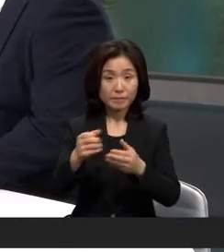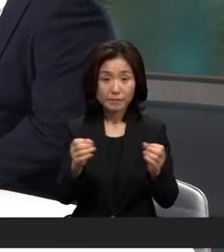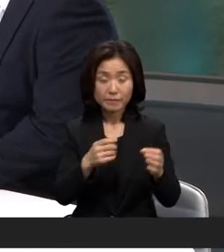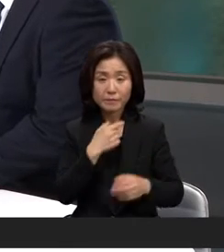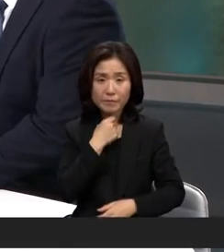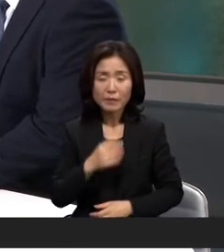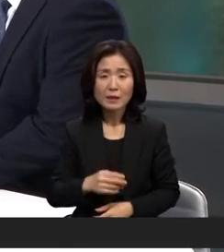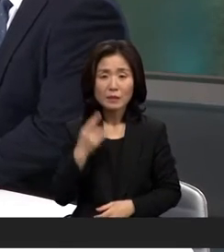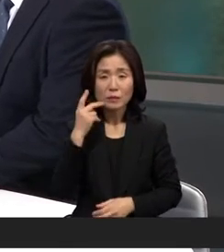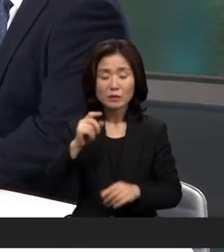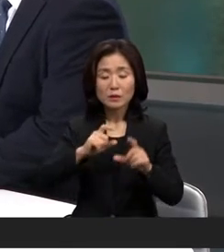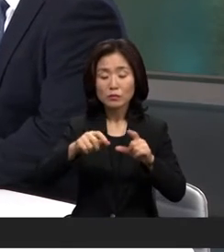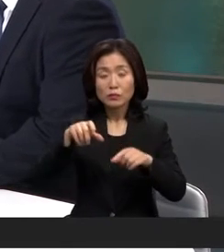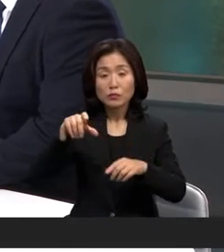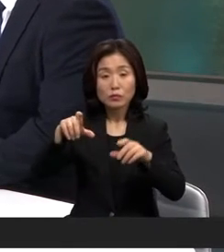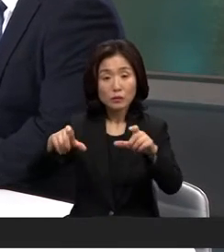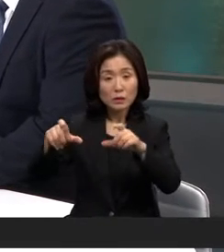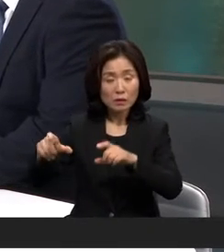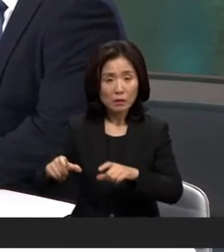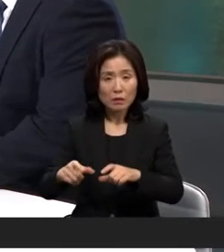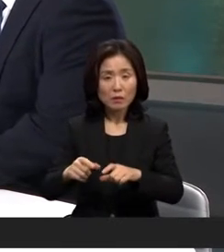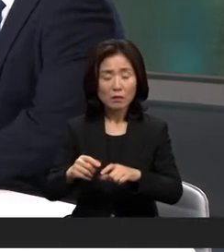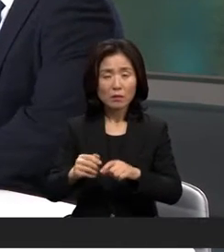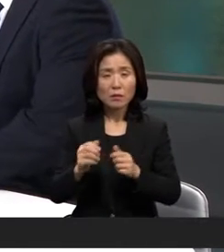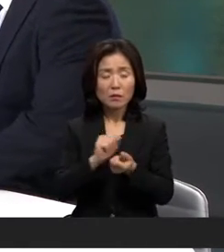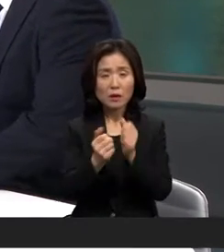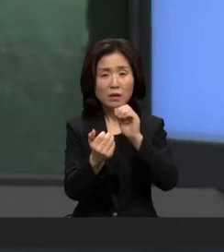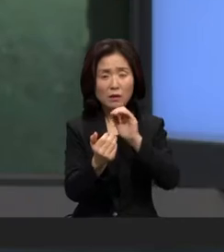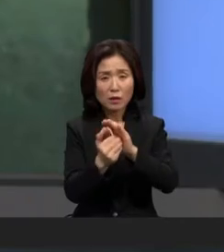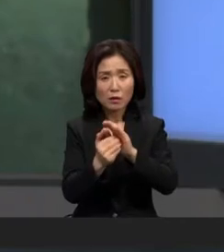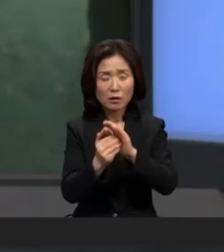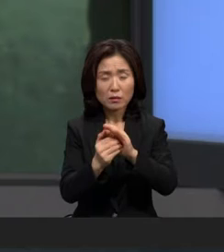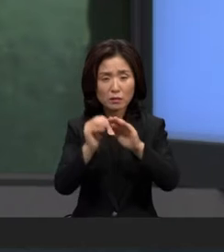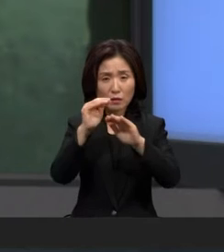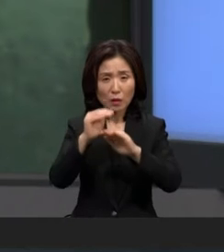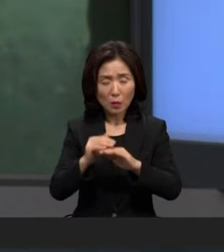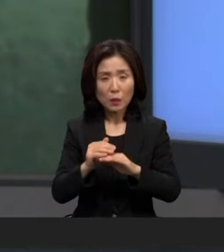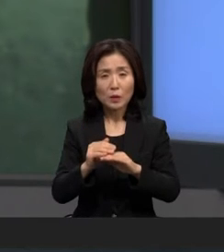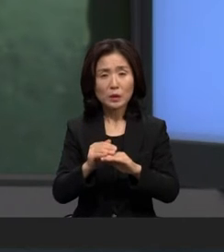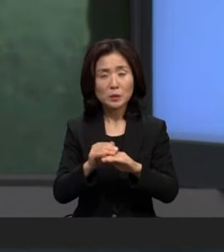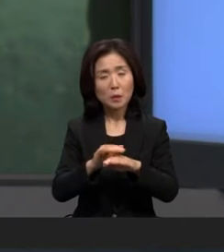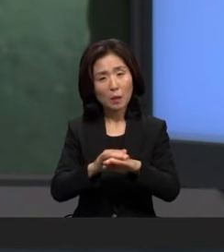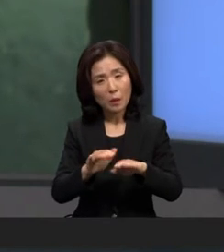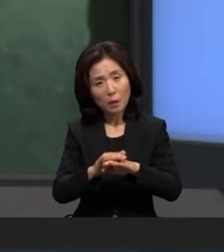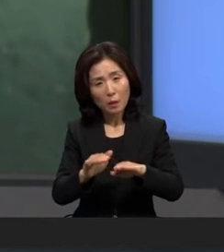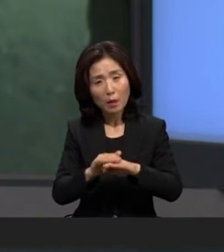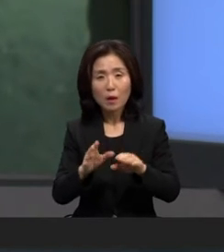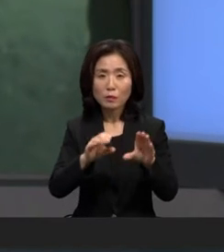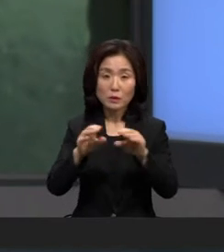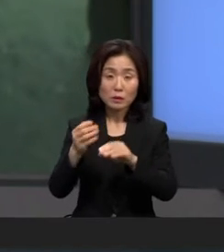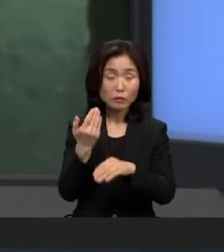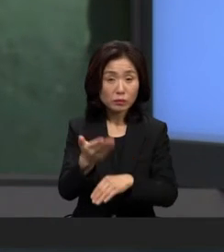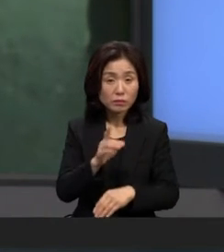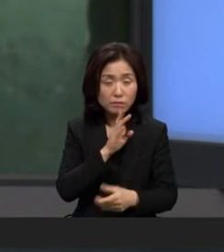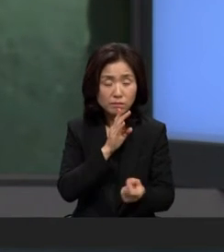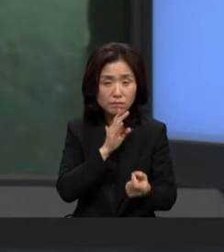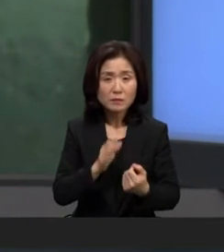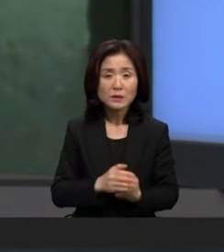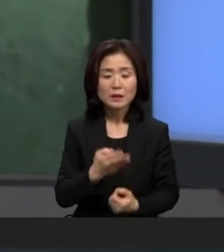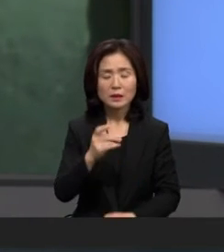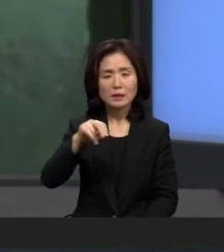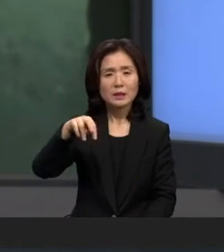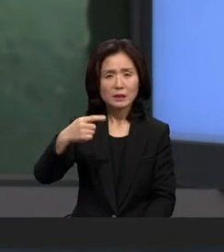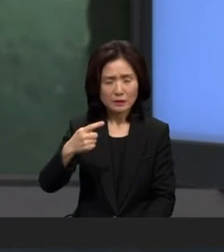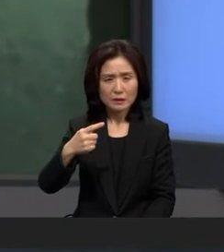미국 일부 수에서 방역 지침을 완화 했어요 4 씨의 4 보던 되요 텍사스 와 미 ccp 주정부는 이번주 마스크